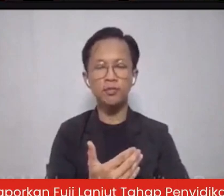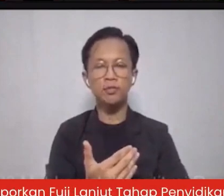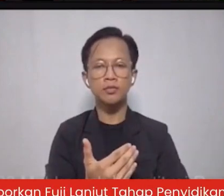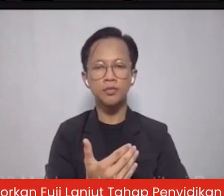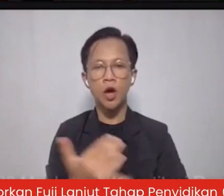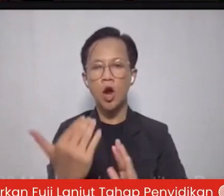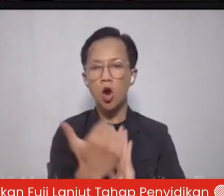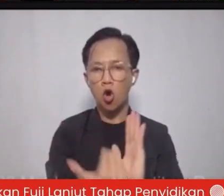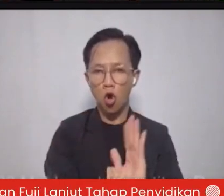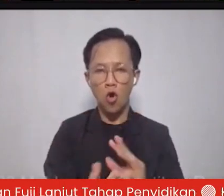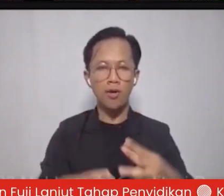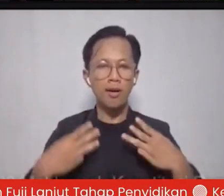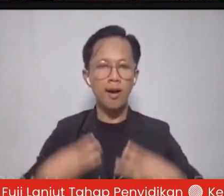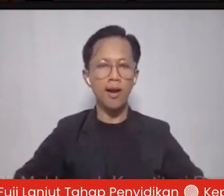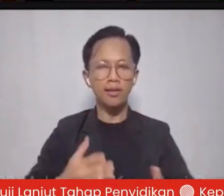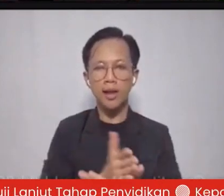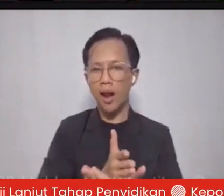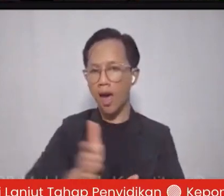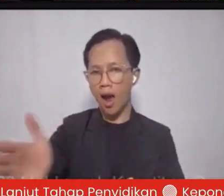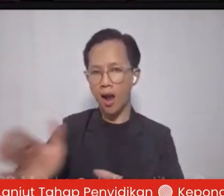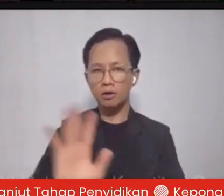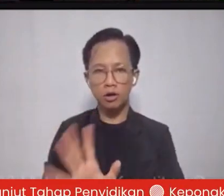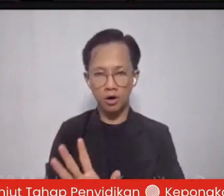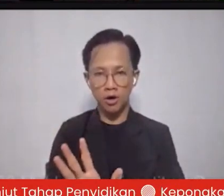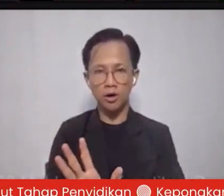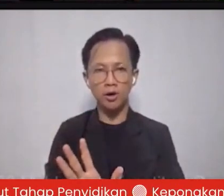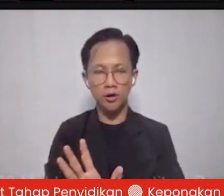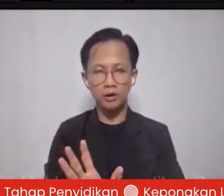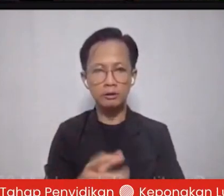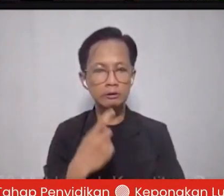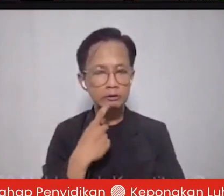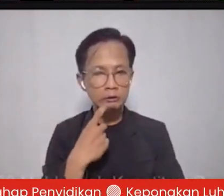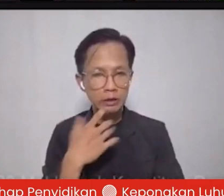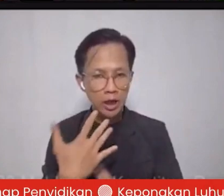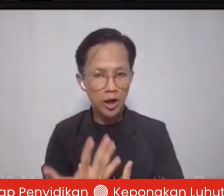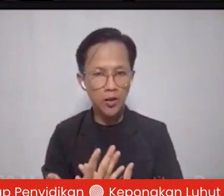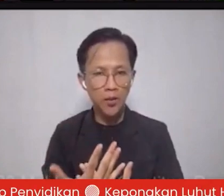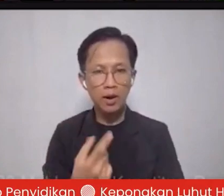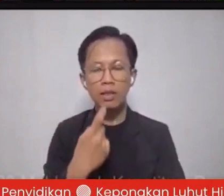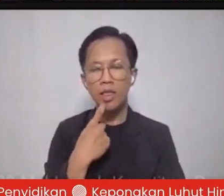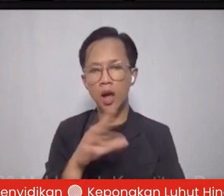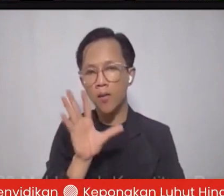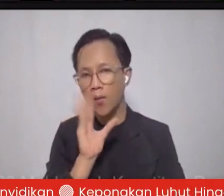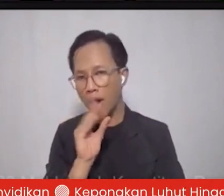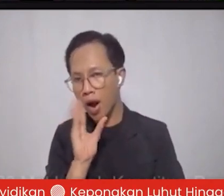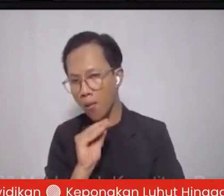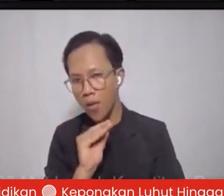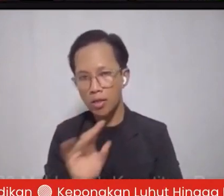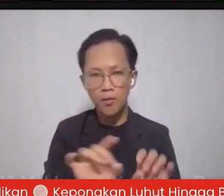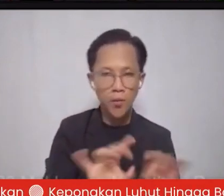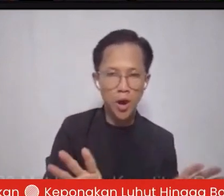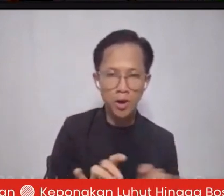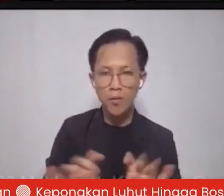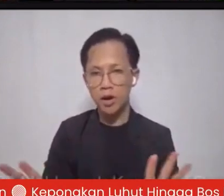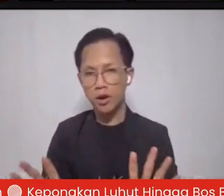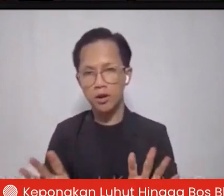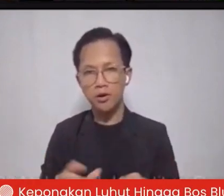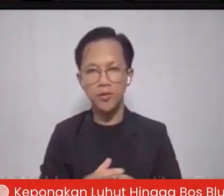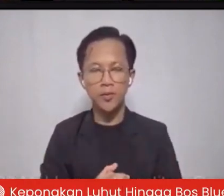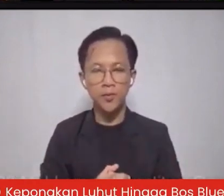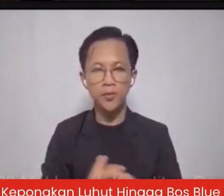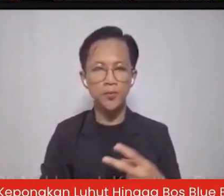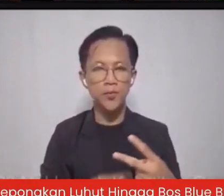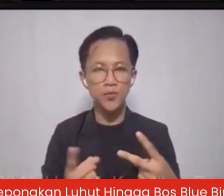kode etik dan perilaku Hakim sepanjang terkait pendapat berbeda atau disenting opinion dua